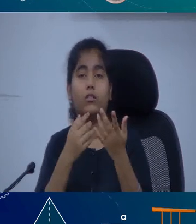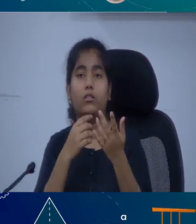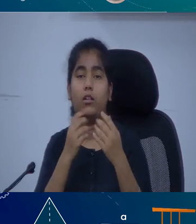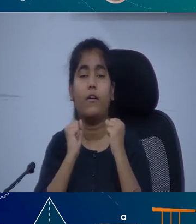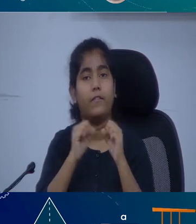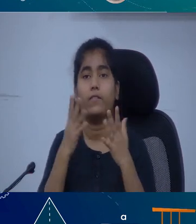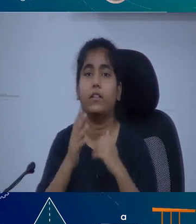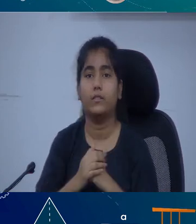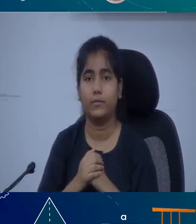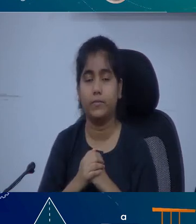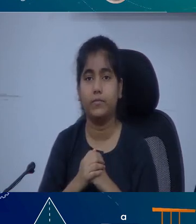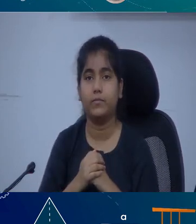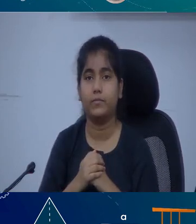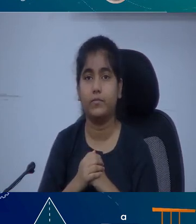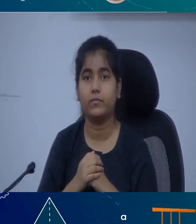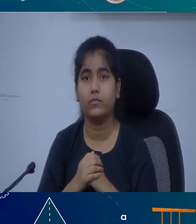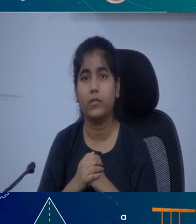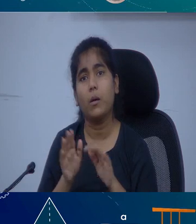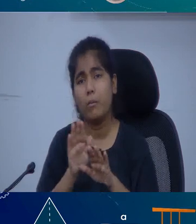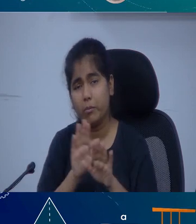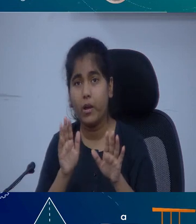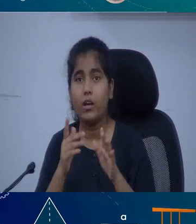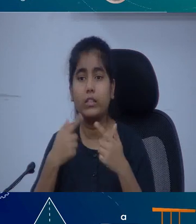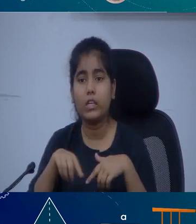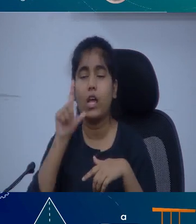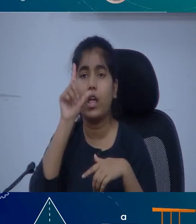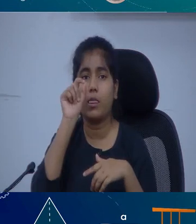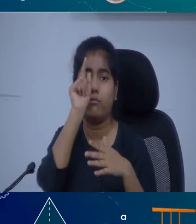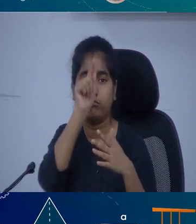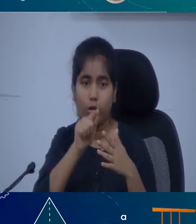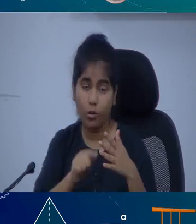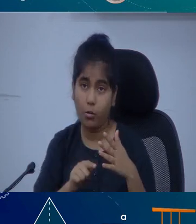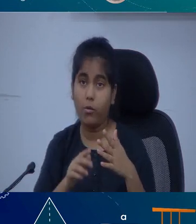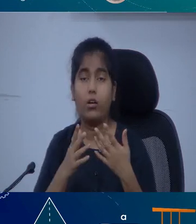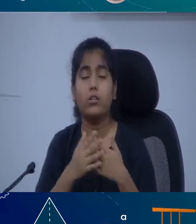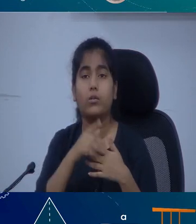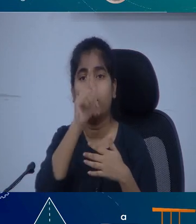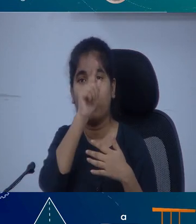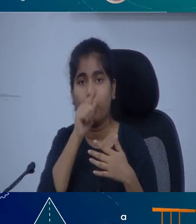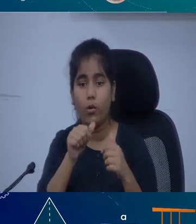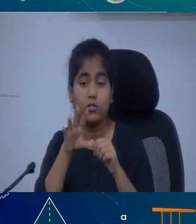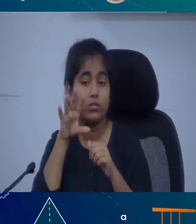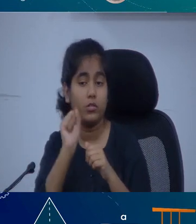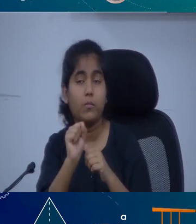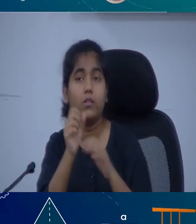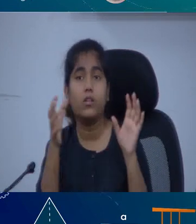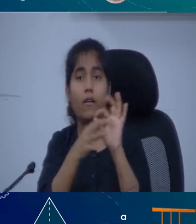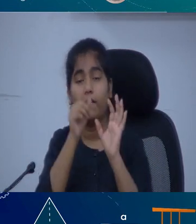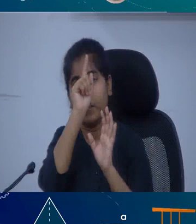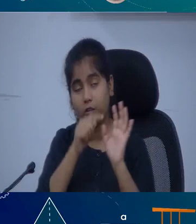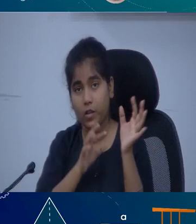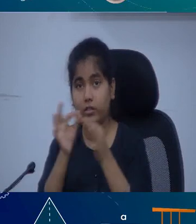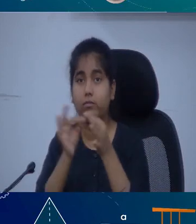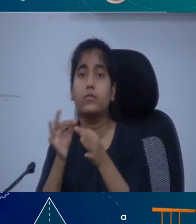ताकि किसी को उस जगह तक पहुँचने के लिए, डायरेक्शनल एंड इंफॉर्मेशनल पहुँचने के लिए, दिक्कत ना महसूस करनी पड़े.